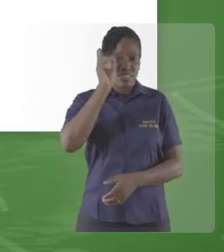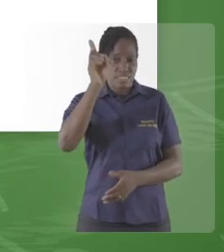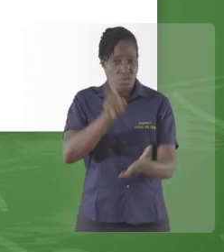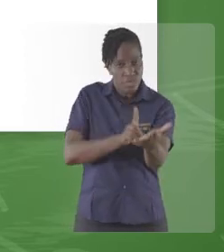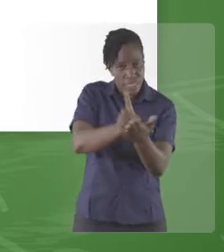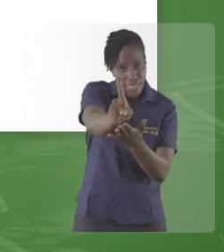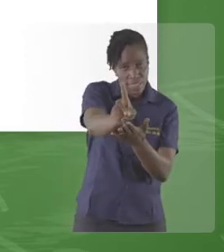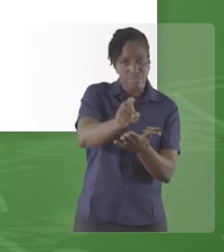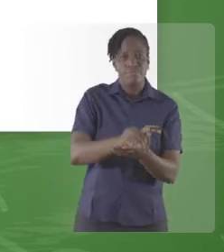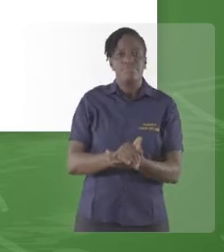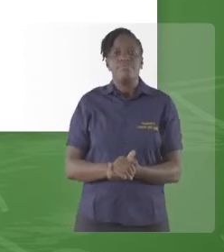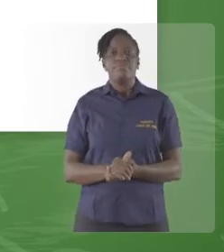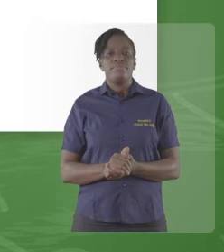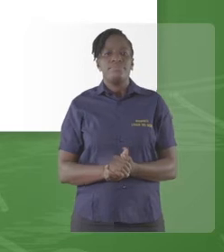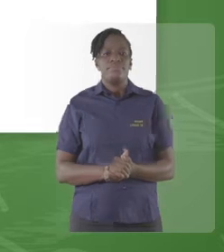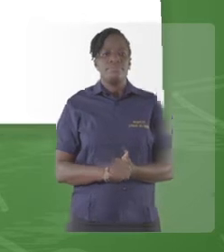discours direct.